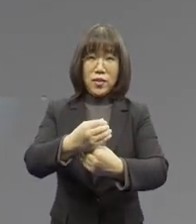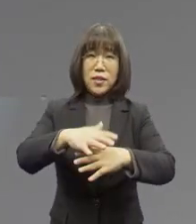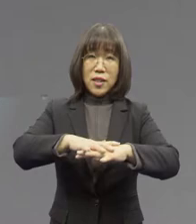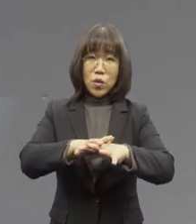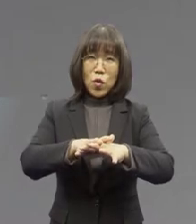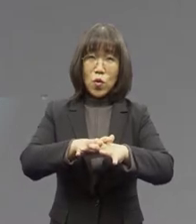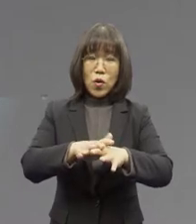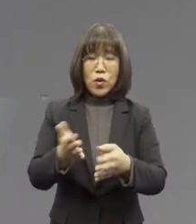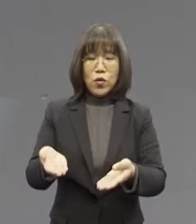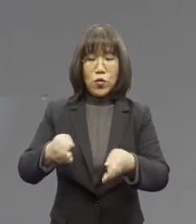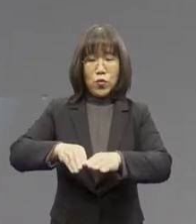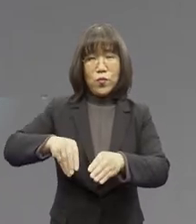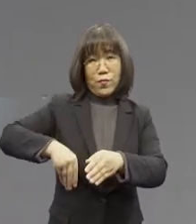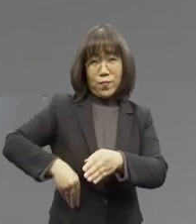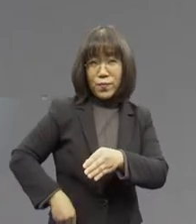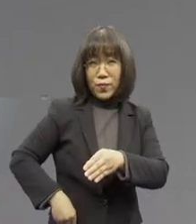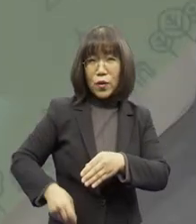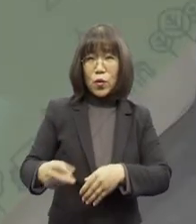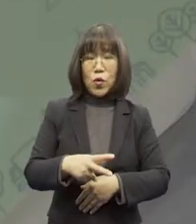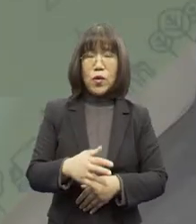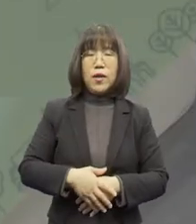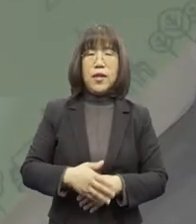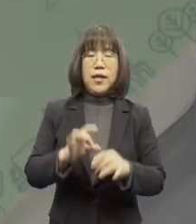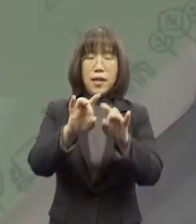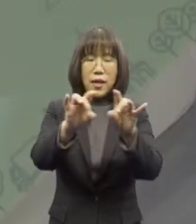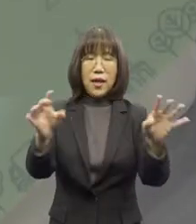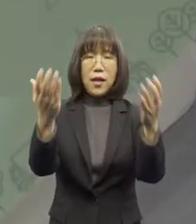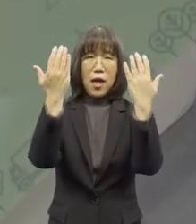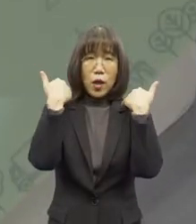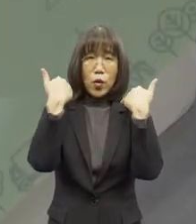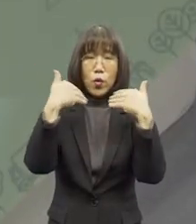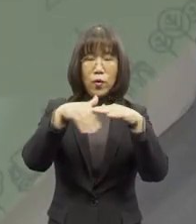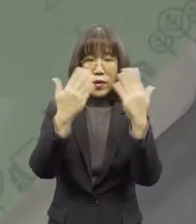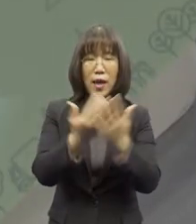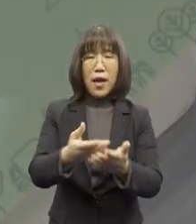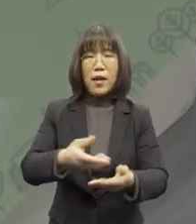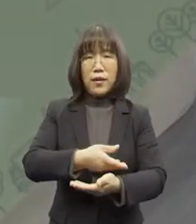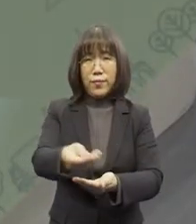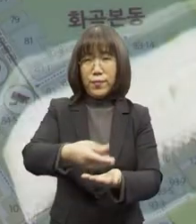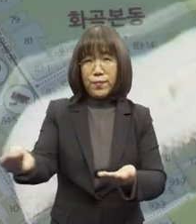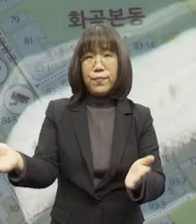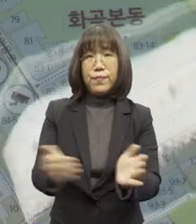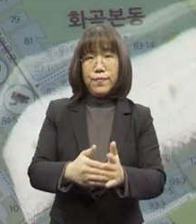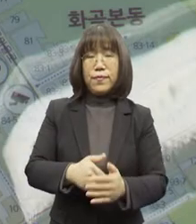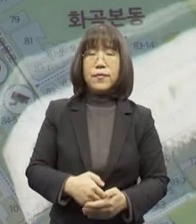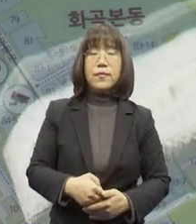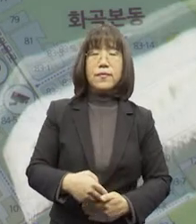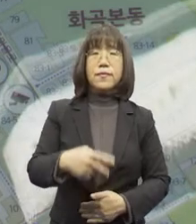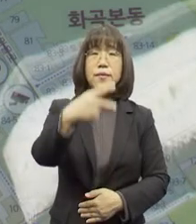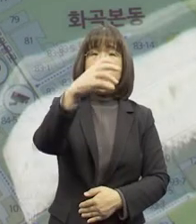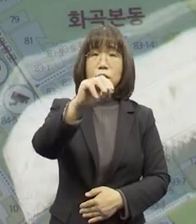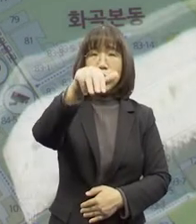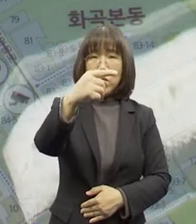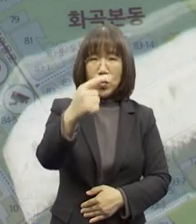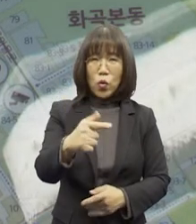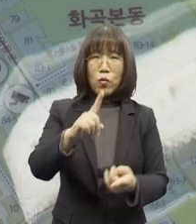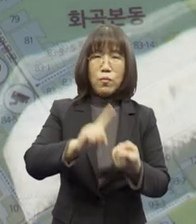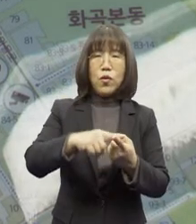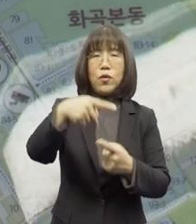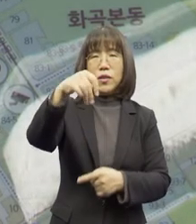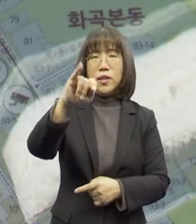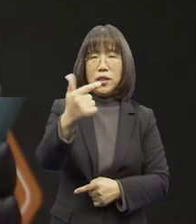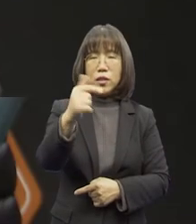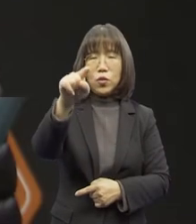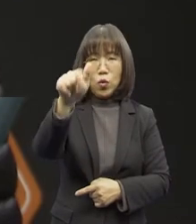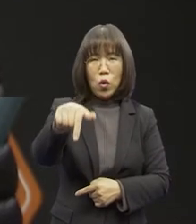편하도록 포케 접지 지도와 클리어 파일로 제작해 각 학교 학생들에게 배부 되었습니다 등촌